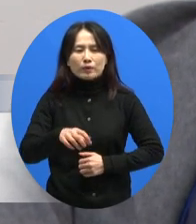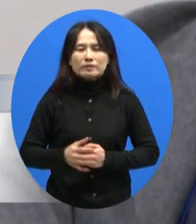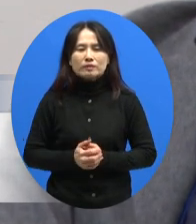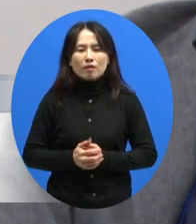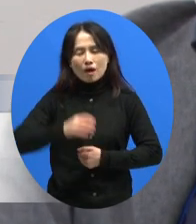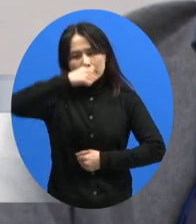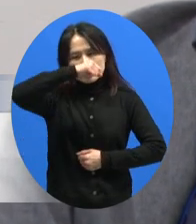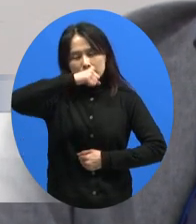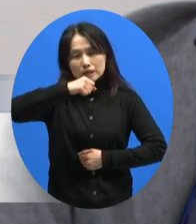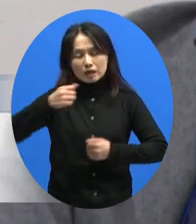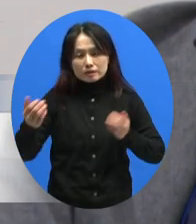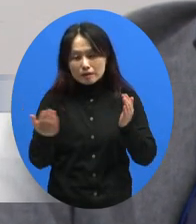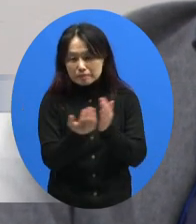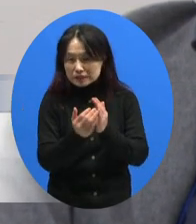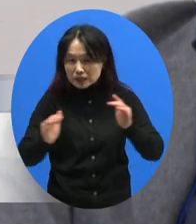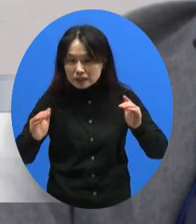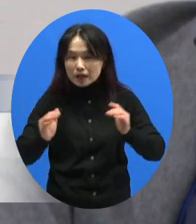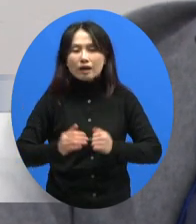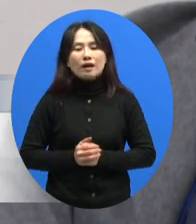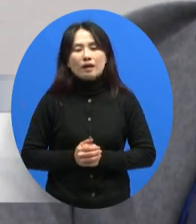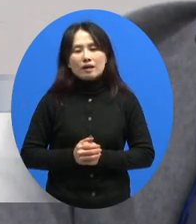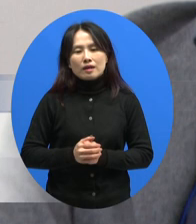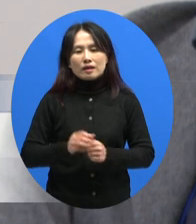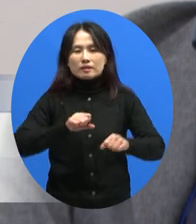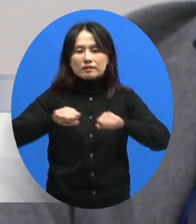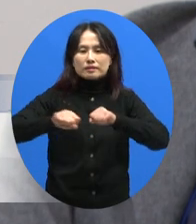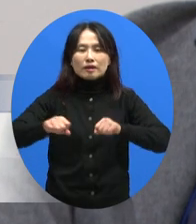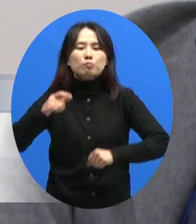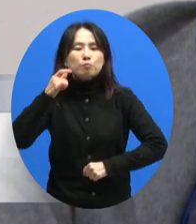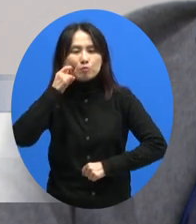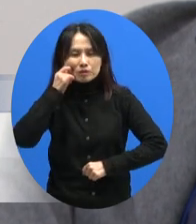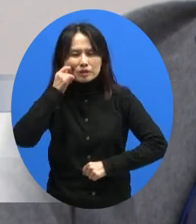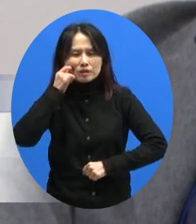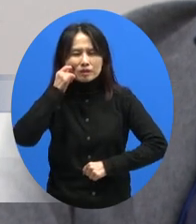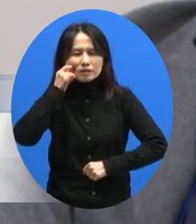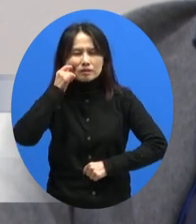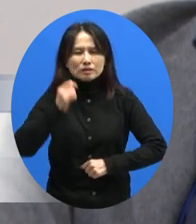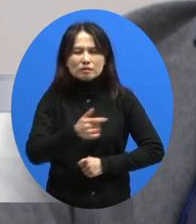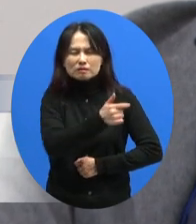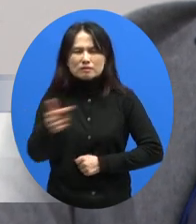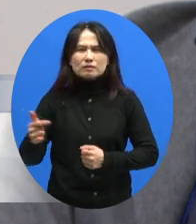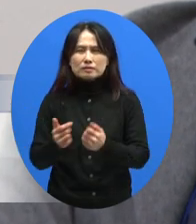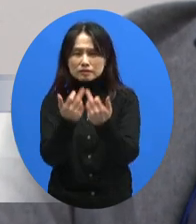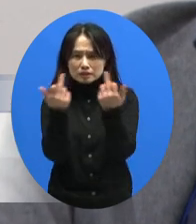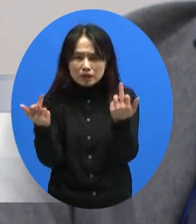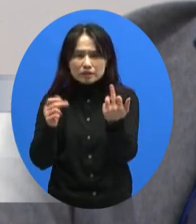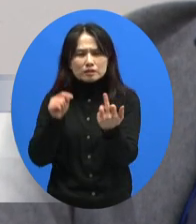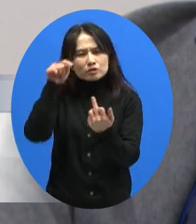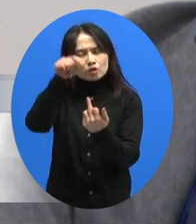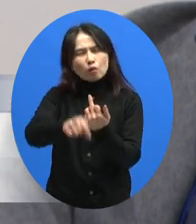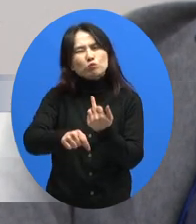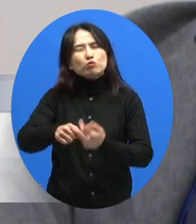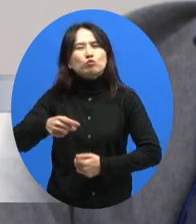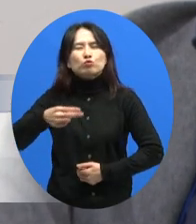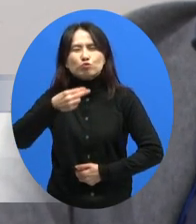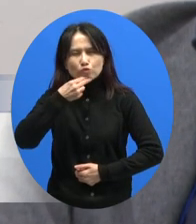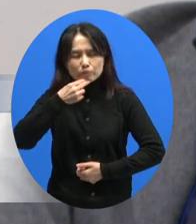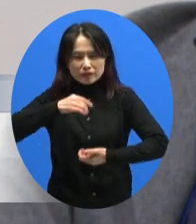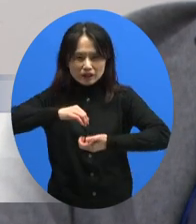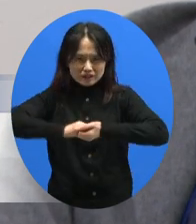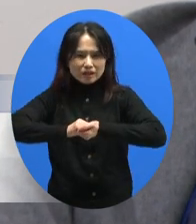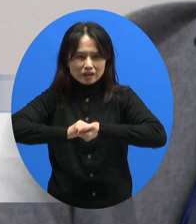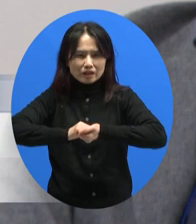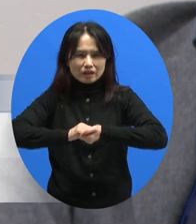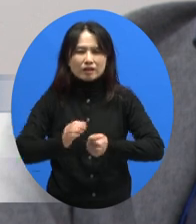않고는 집행하지 못한다라고 하는 그 거대한 그 산을 넘을 수가 없다는 한계거든요.